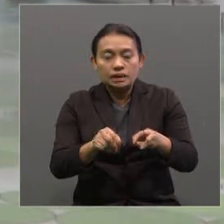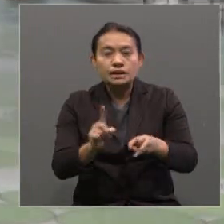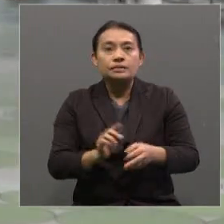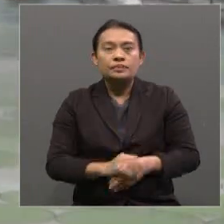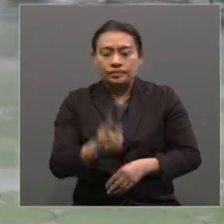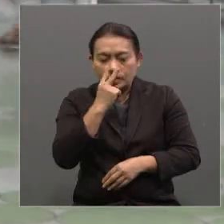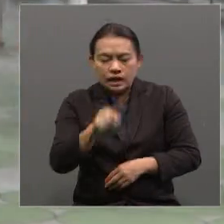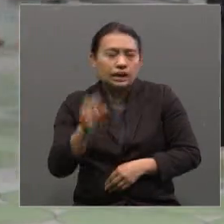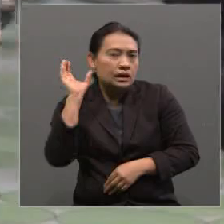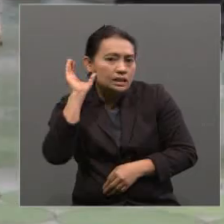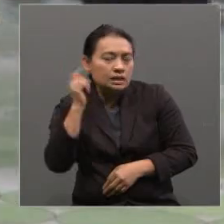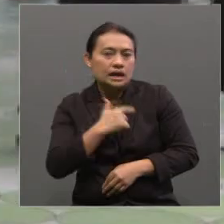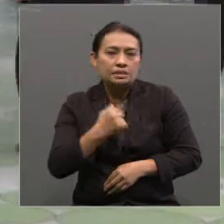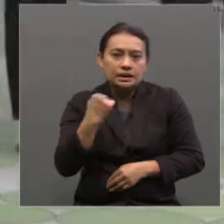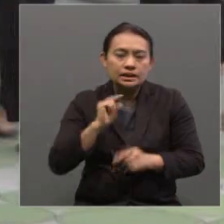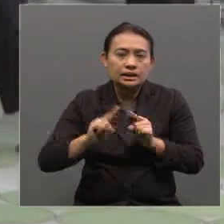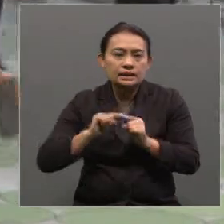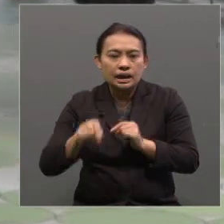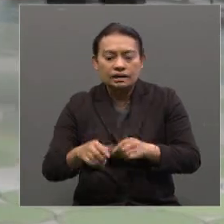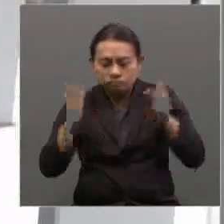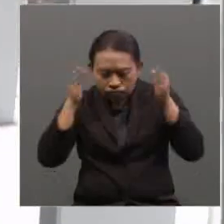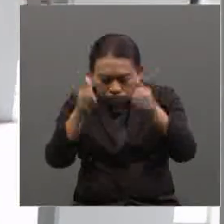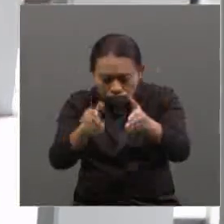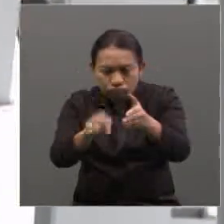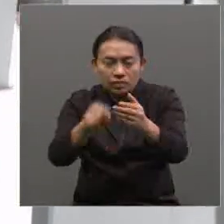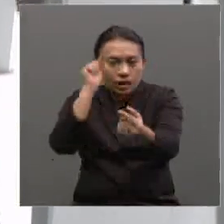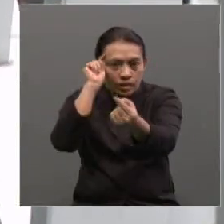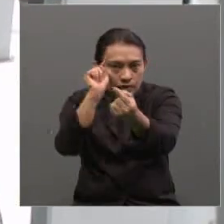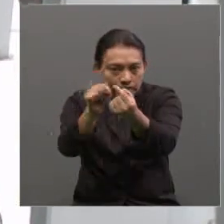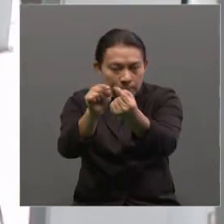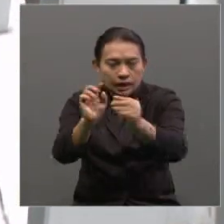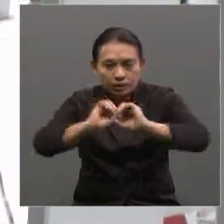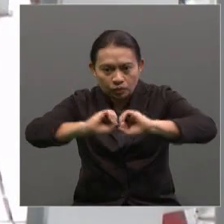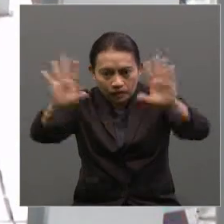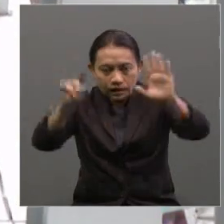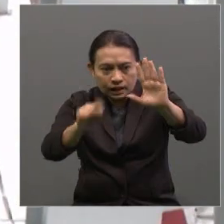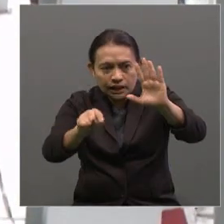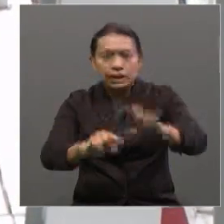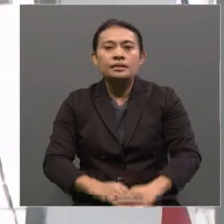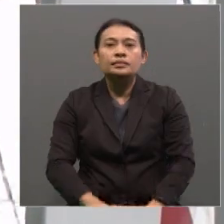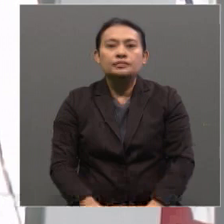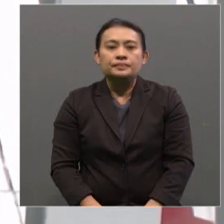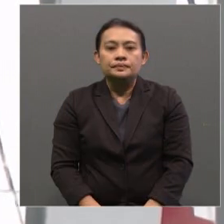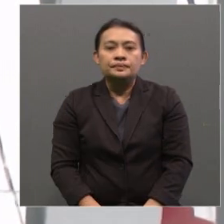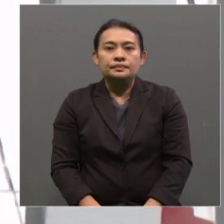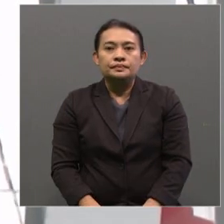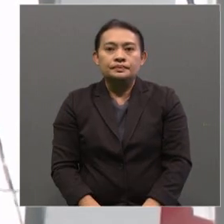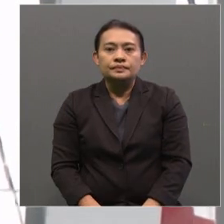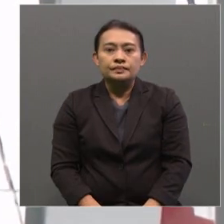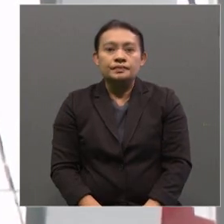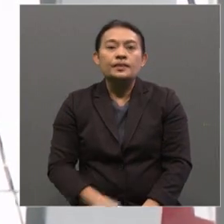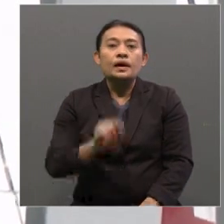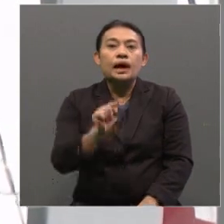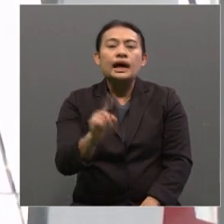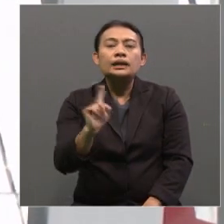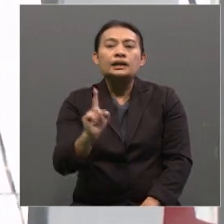ให้เห็นให้เขาเชื่อมั่นได้ว่าคุณจะมุ่งหน้าไปสู่เป้าหมายตามที่คุณชัดเจนเนี่ยนะครับคุณมีพฤติกรรมอย่าง